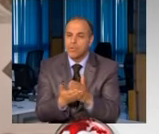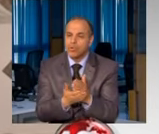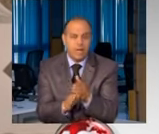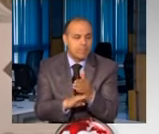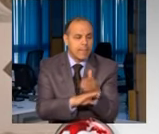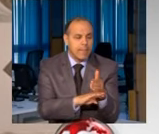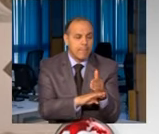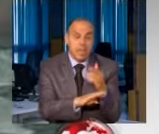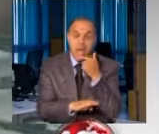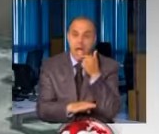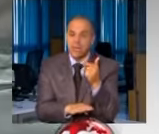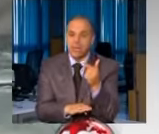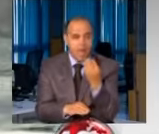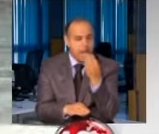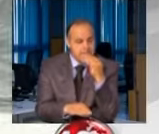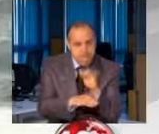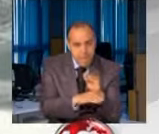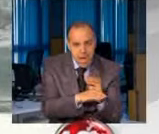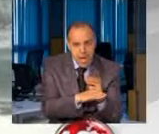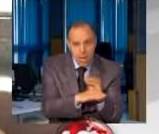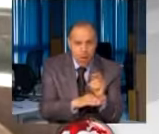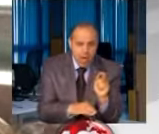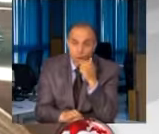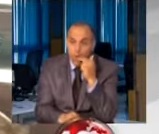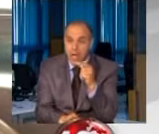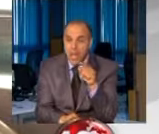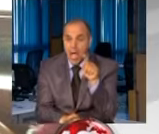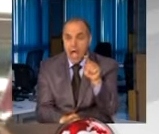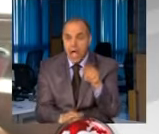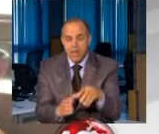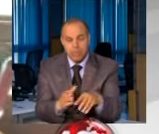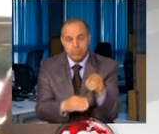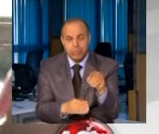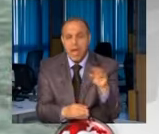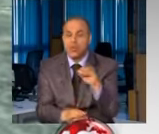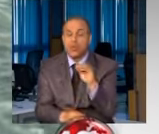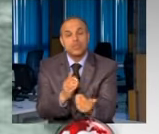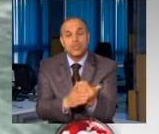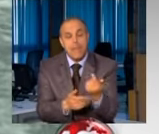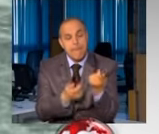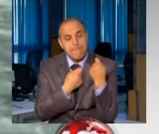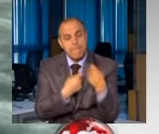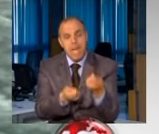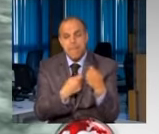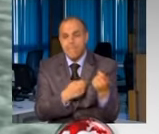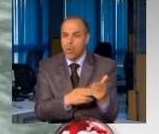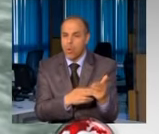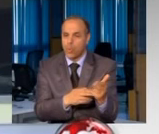تكميلية لإنتاج العلف واليرقات وخلق أسواق جديدة للتصدير.